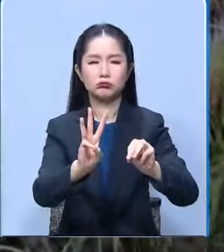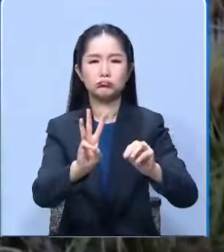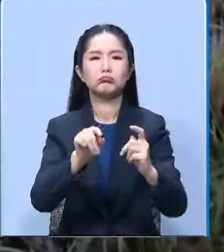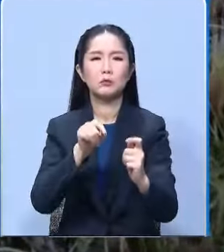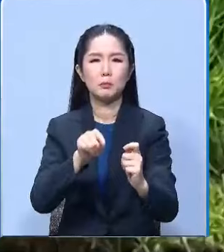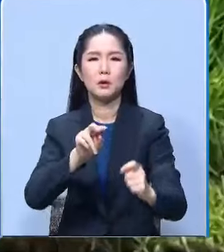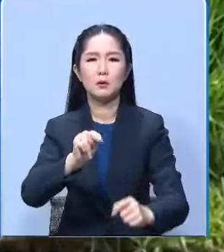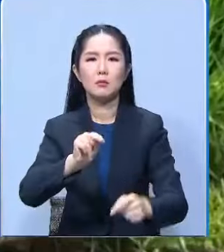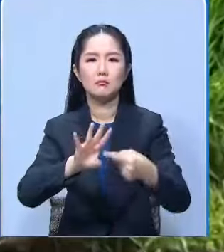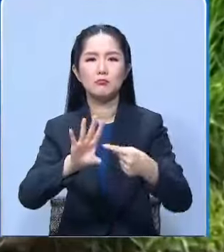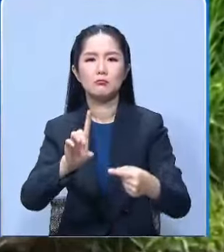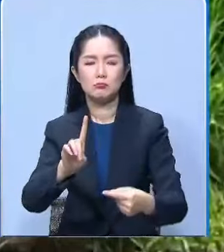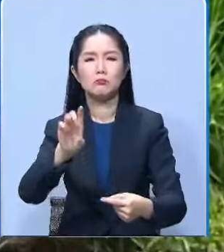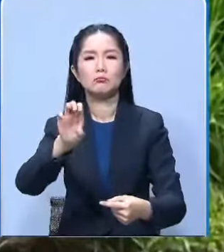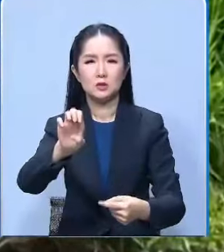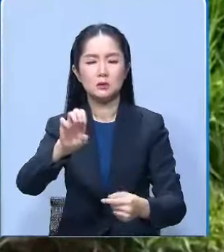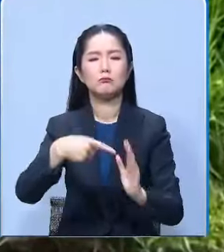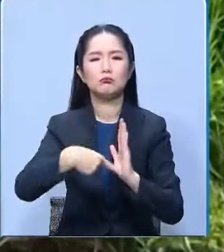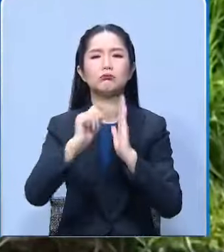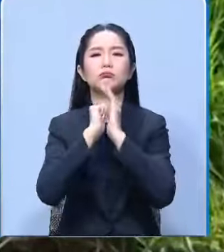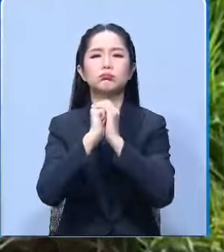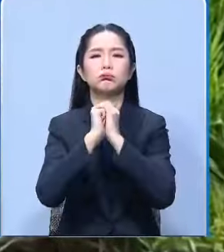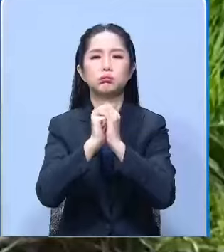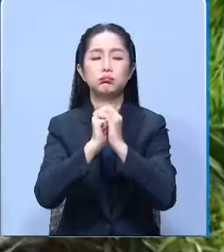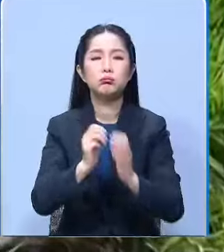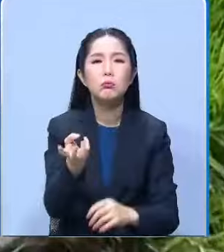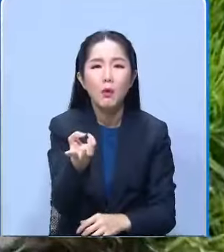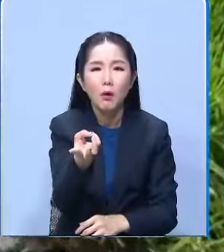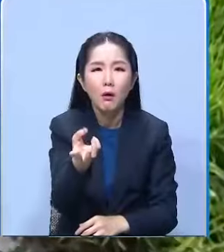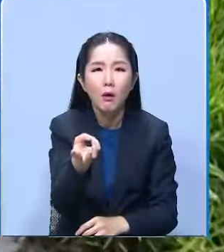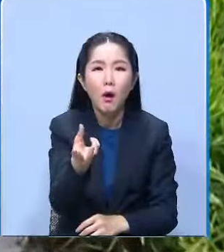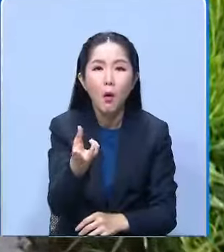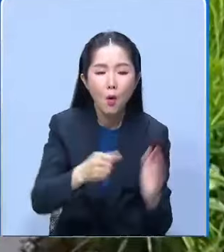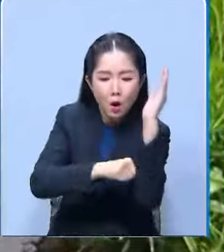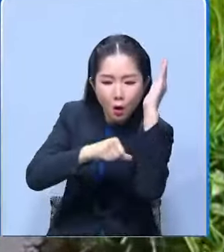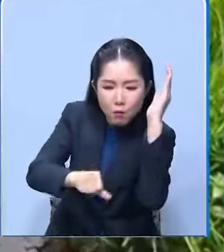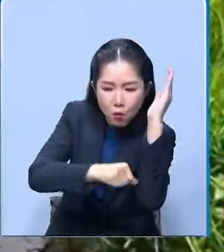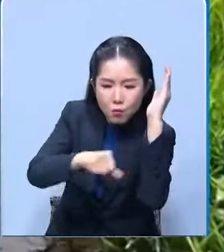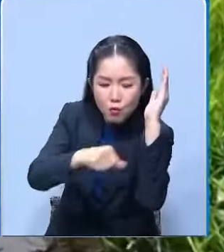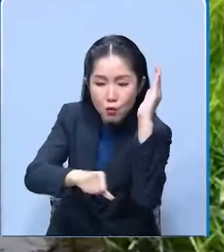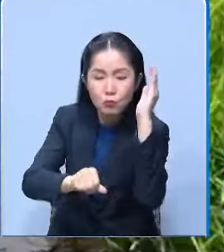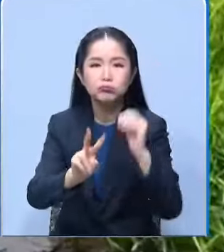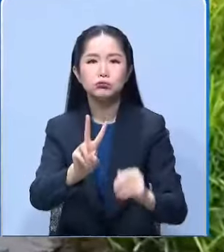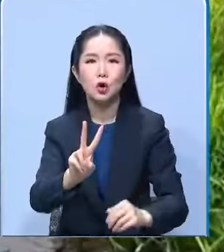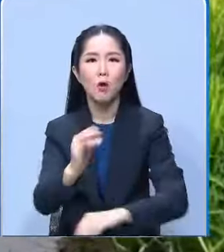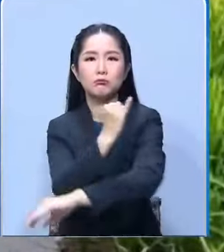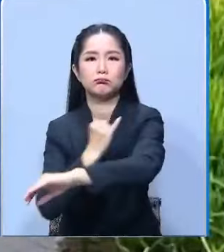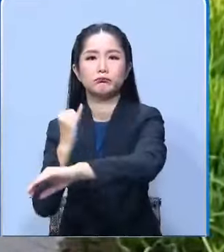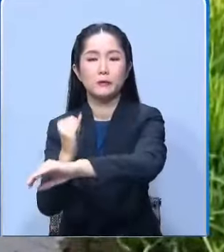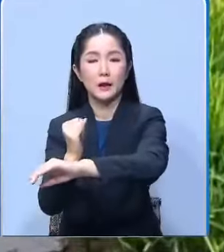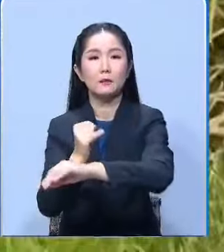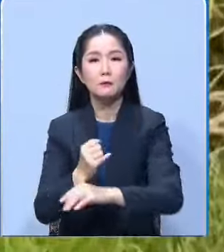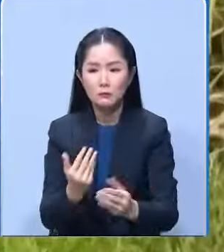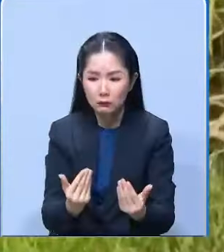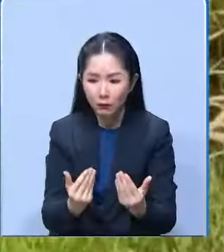นาดีจังหวัดปราจีนบุรีครับคือปลูกข้าวเนี่ย 2ไร่แล้วกำลังจะยืนต้นตายนี่สภาพอย่างที่เห็นเนี่ยครับคือ